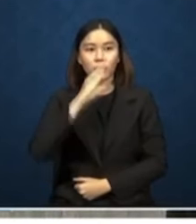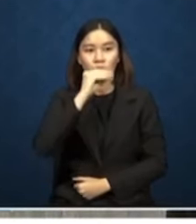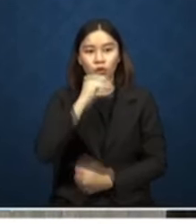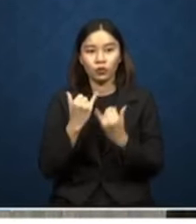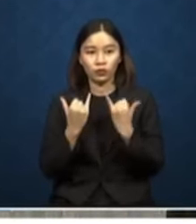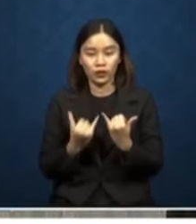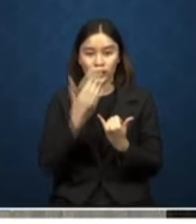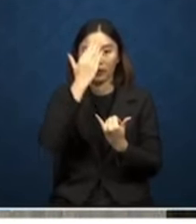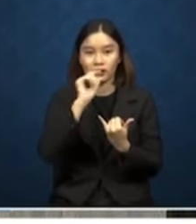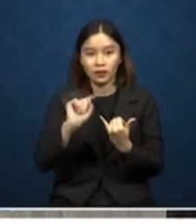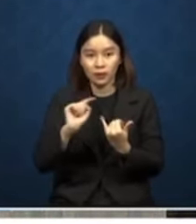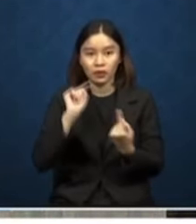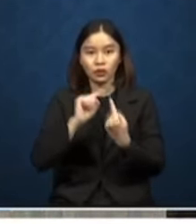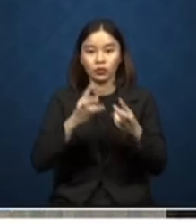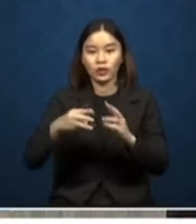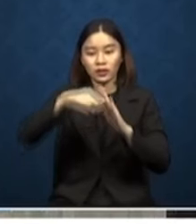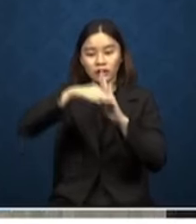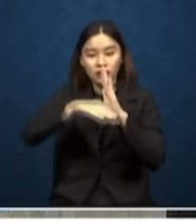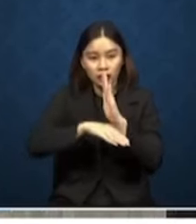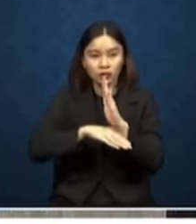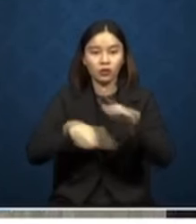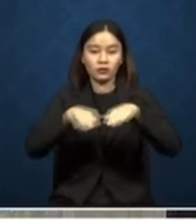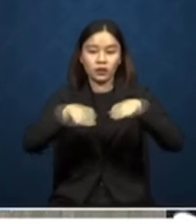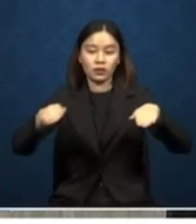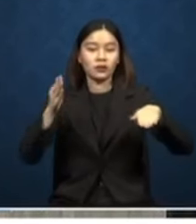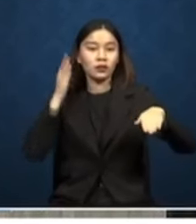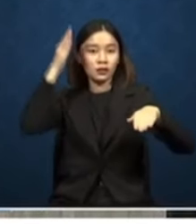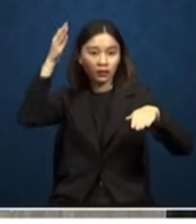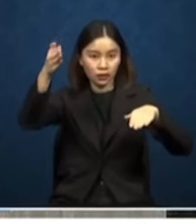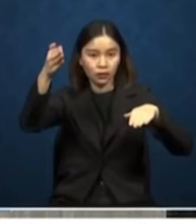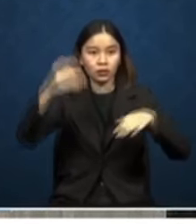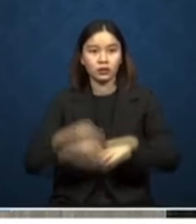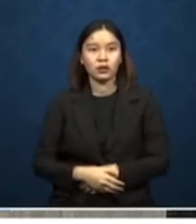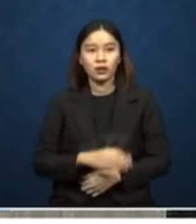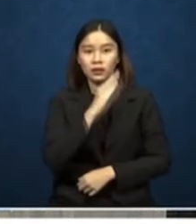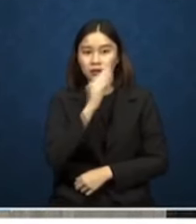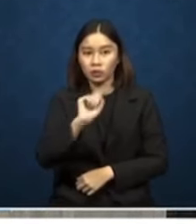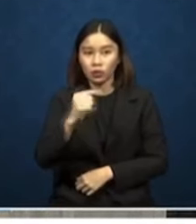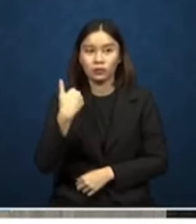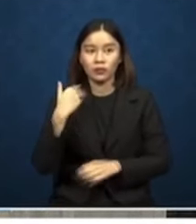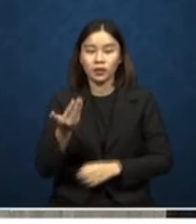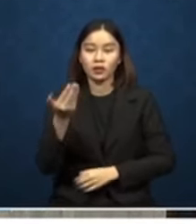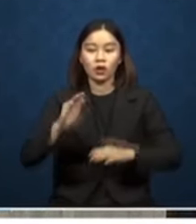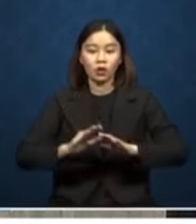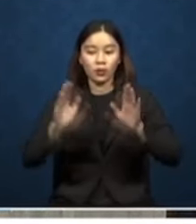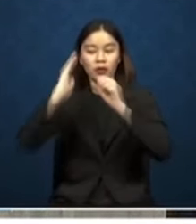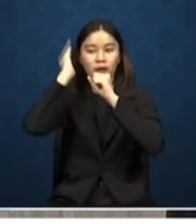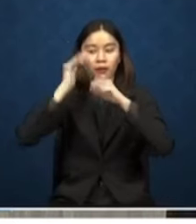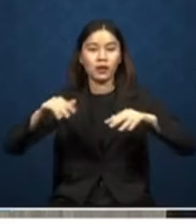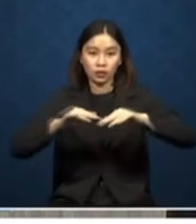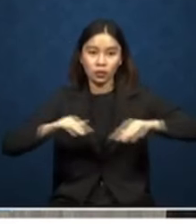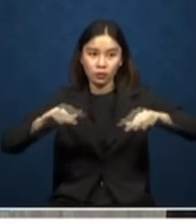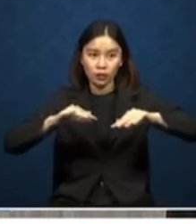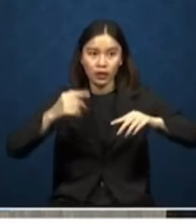ในวันนี้เพื่อที่จะให้เป็นแนวทางบรรทัดฐานในอนาคตว่าเมื่อใดก็ตามถ้ามีการขอเปิดอภิปรายทั่วไป